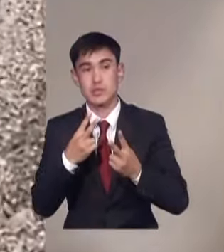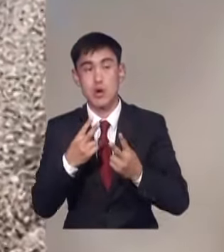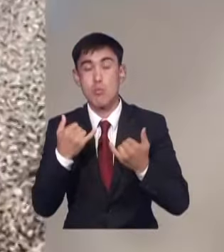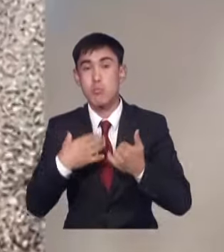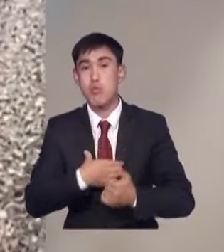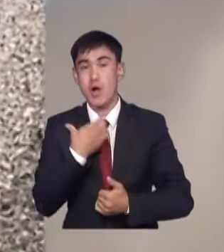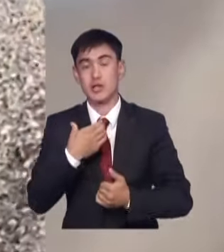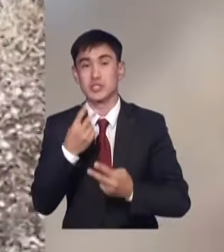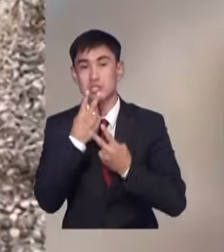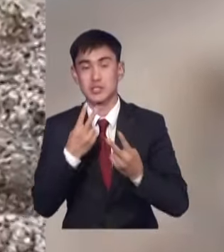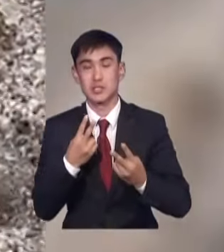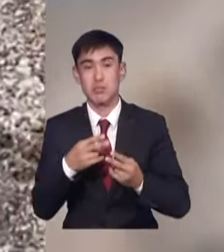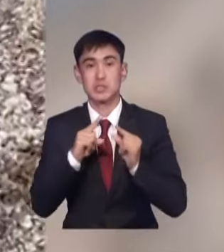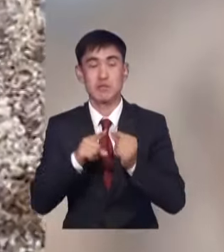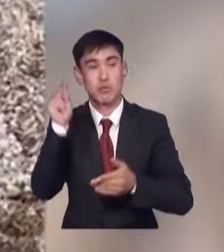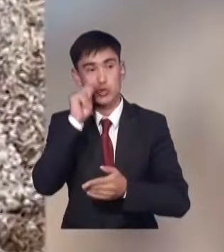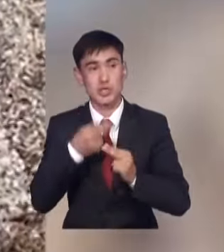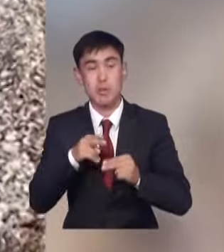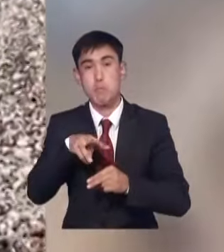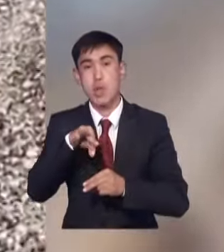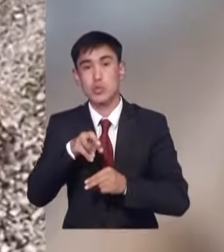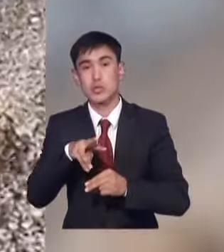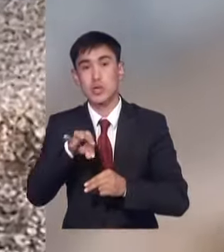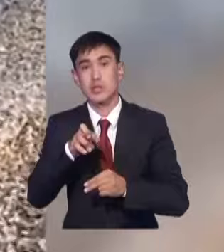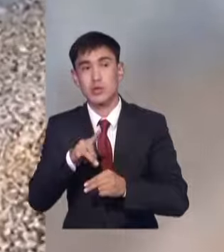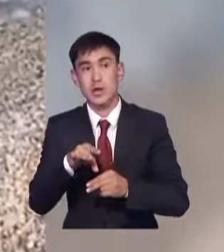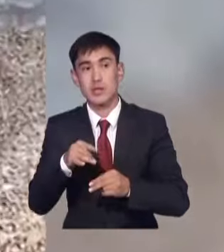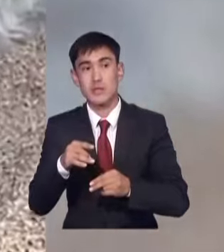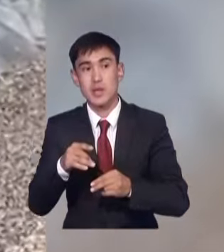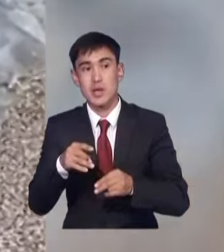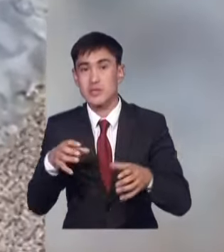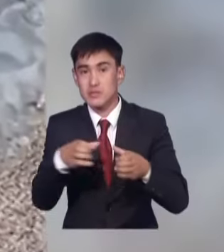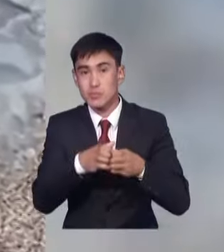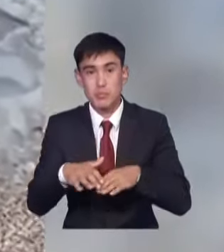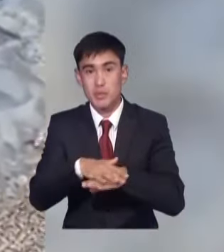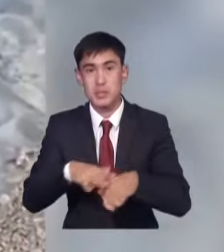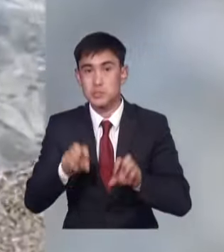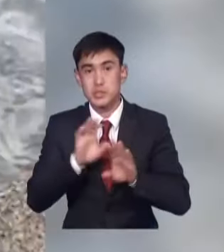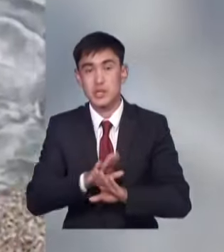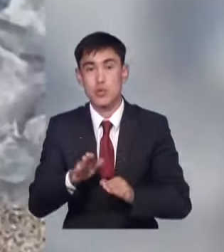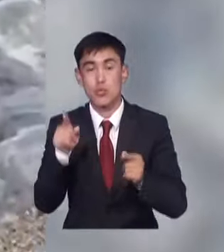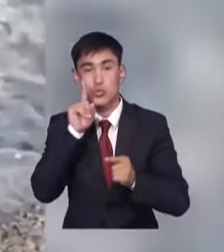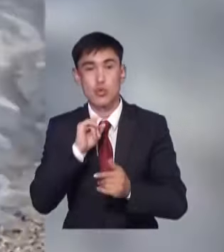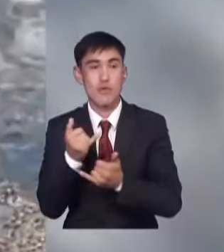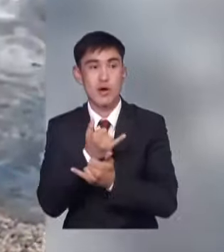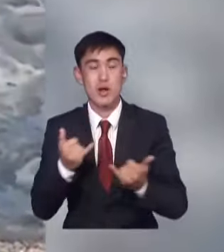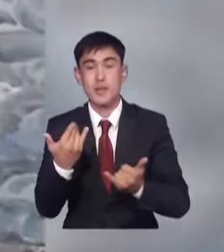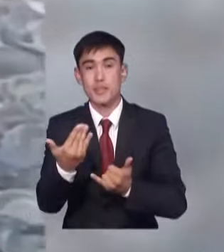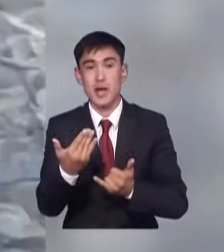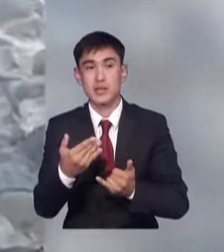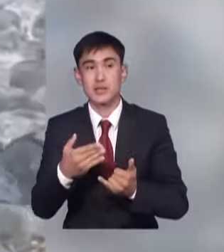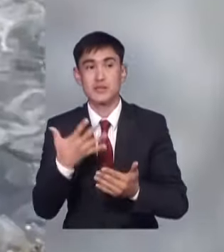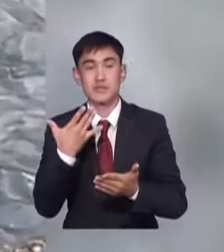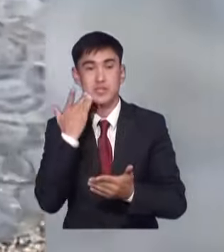пугающее зрелище по словам учёных это медузы корне роты они не сбиваются в ста и намерено в идеальных условиях морские обитатели